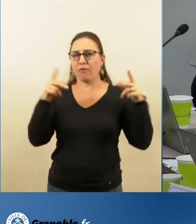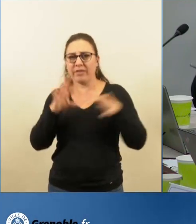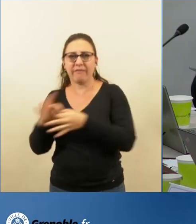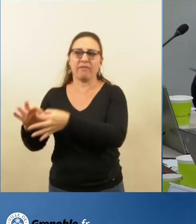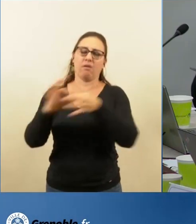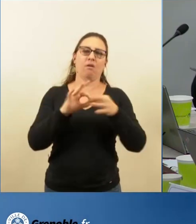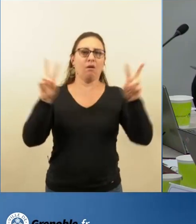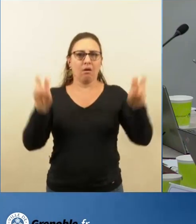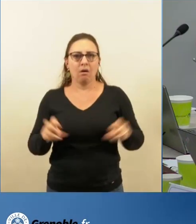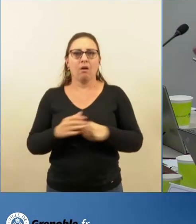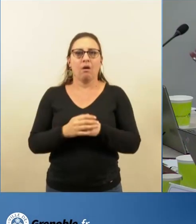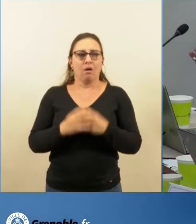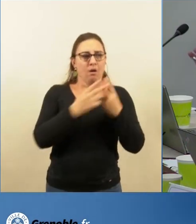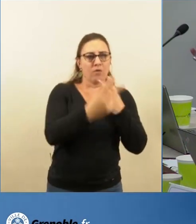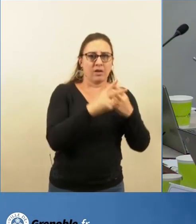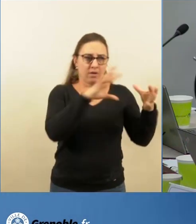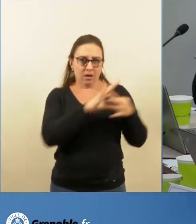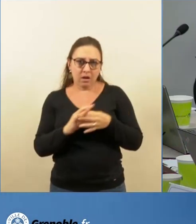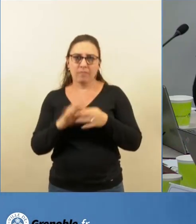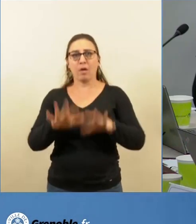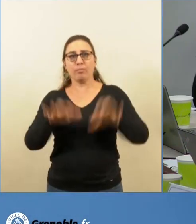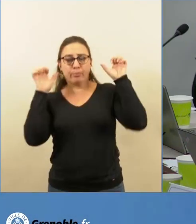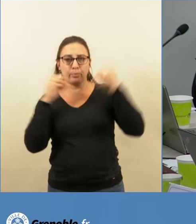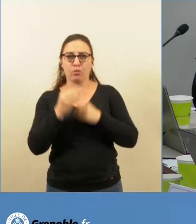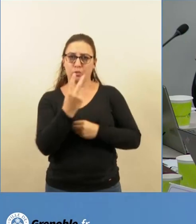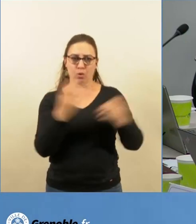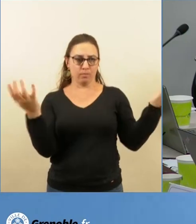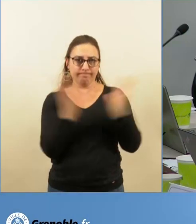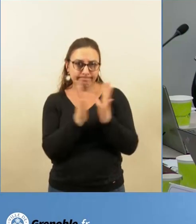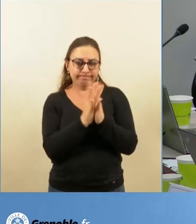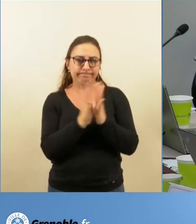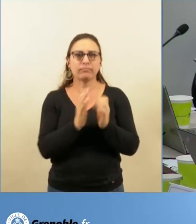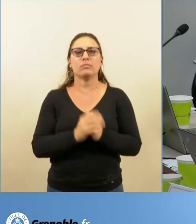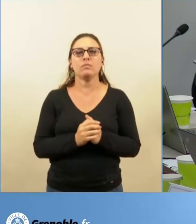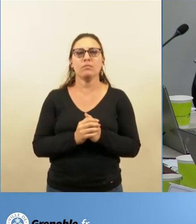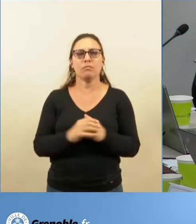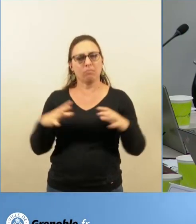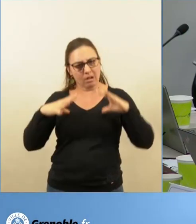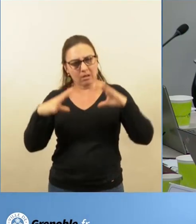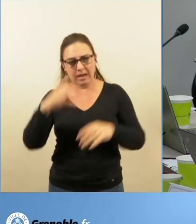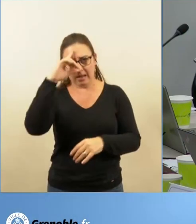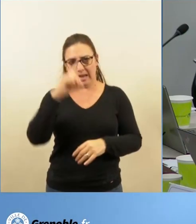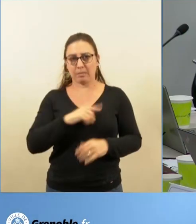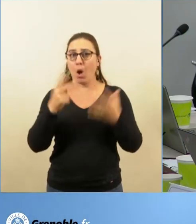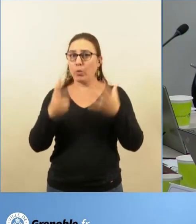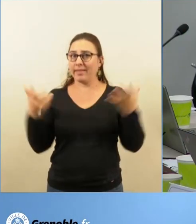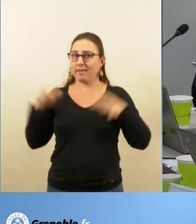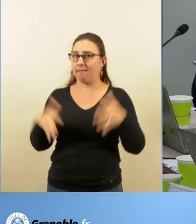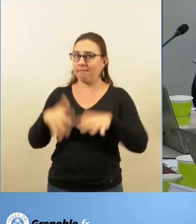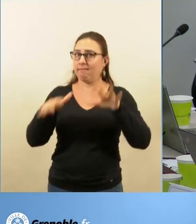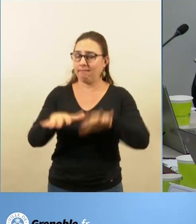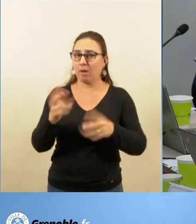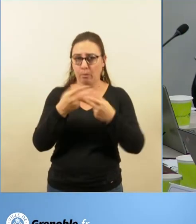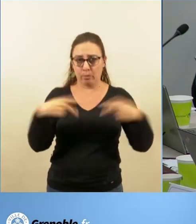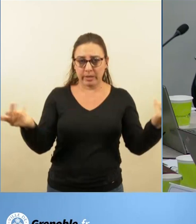voisins on Balit en bilatérale pardon et en plénière et enfin une concertation volontaire durant laquelle 8 réunions publiques 16